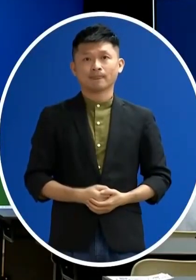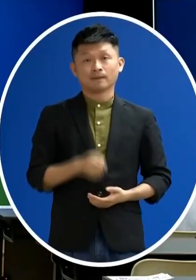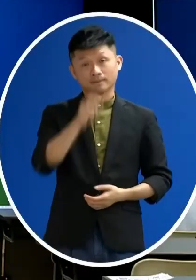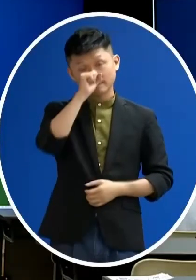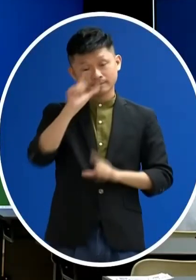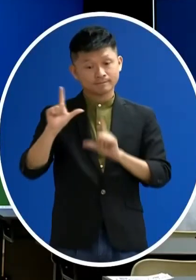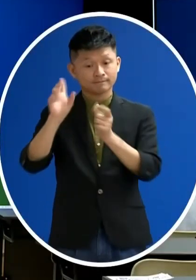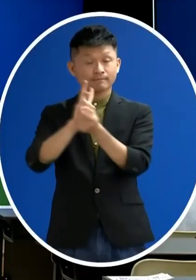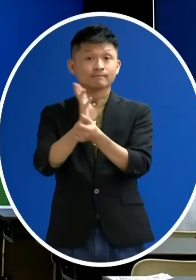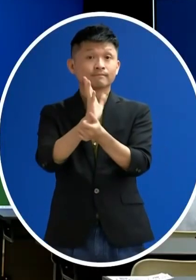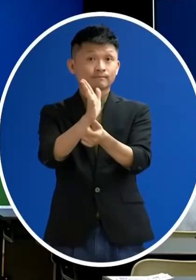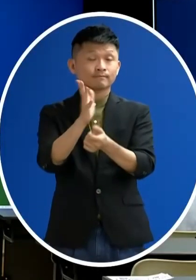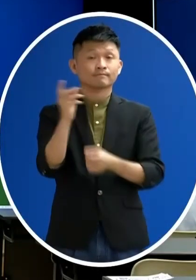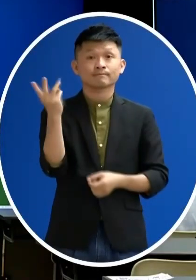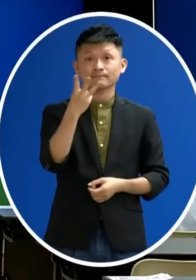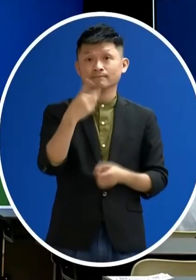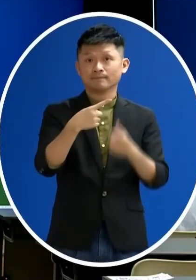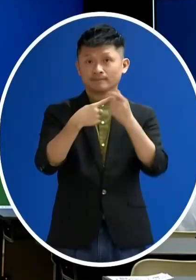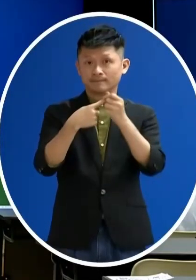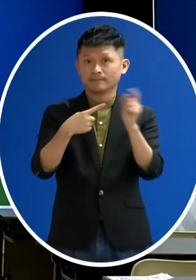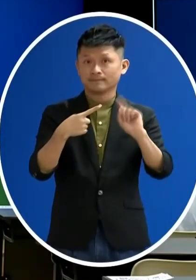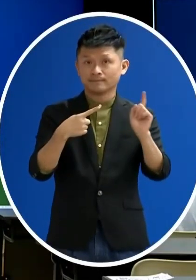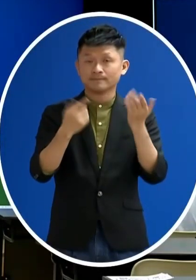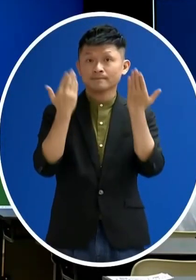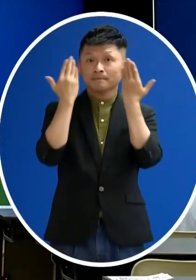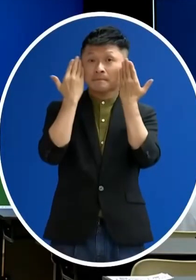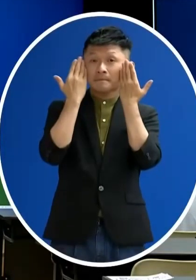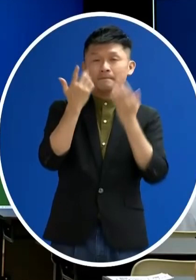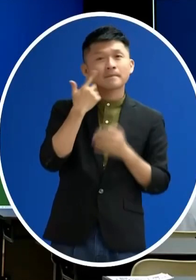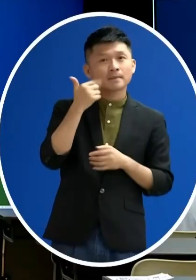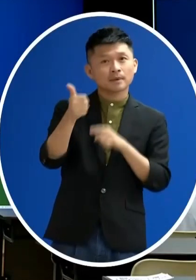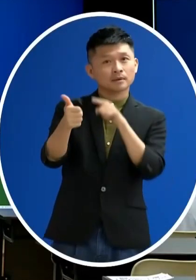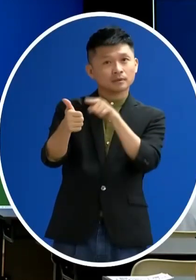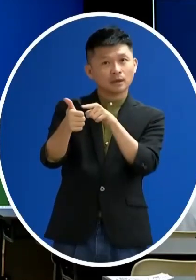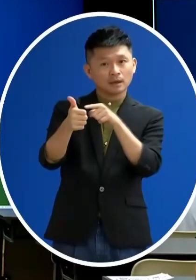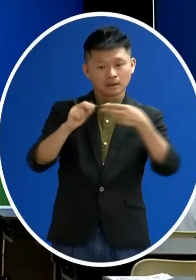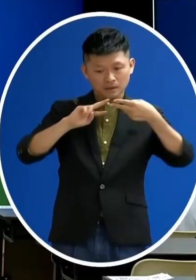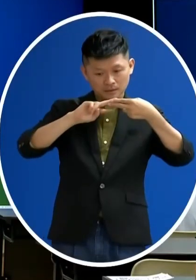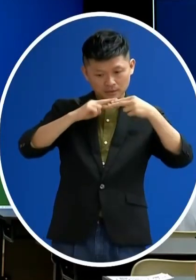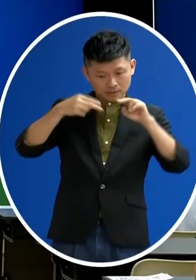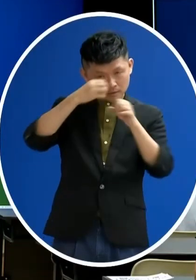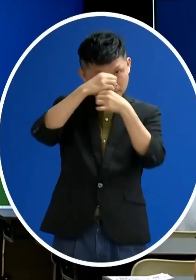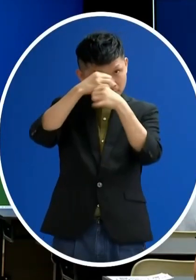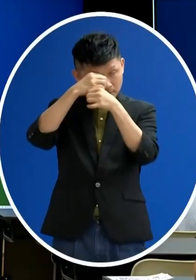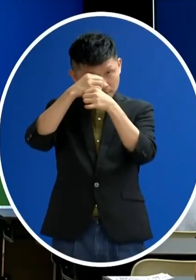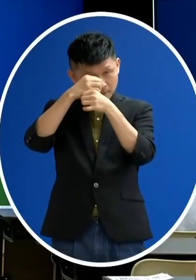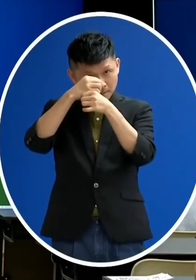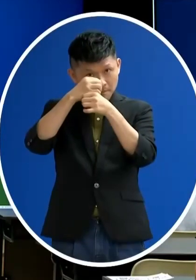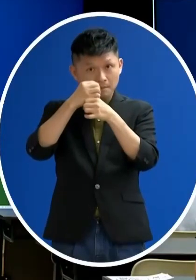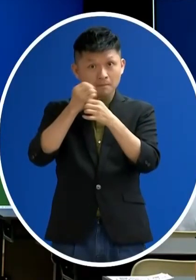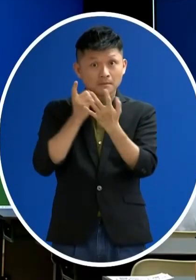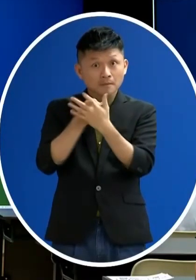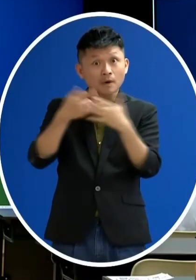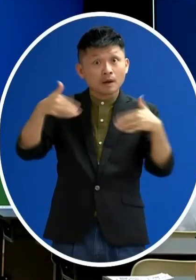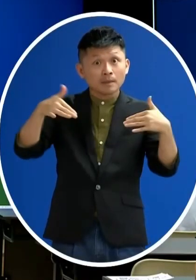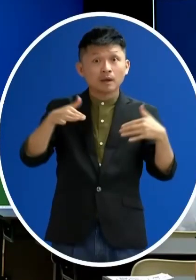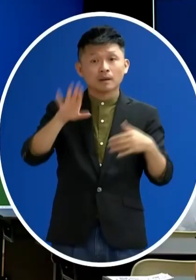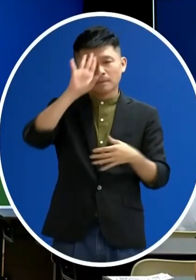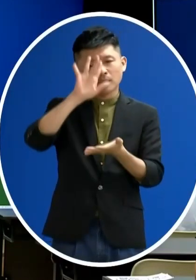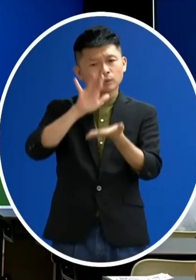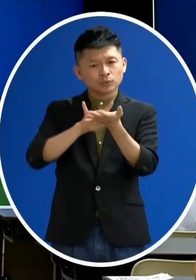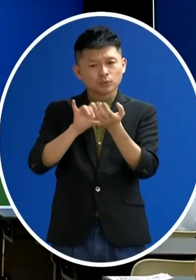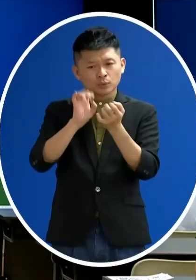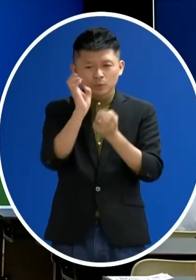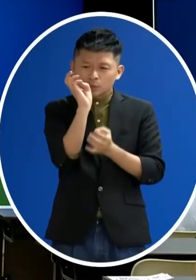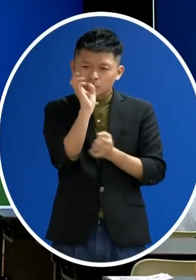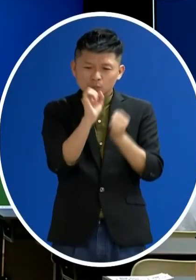你好，东森提问，我们有三个问题。首先是先问这个埃及霸的部分，它的基因定序目前还会出炉，是因为它的病毒量比较少，所以在